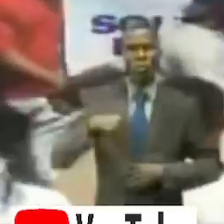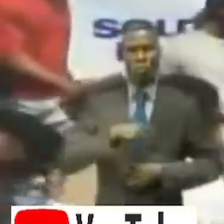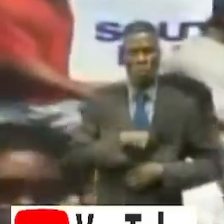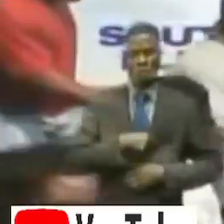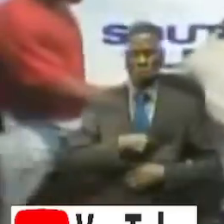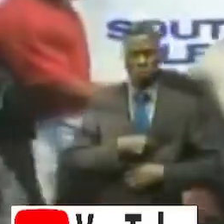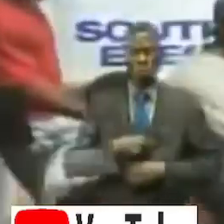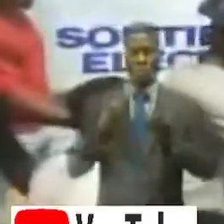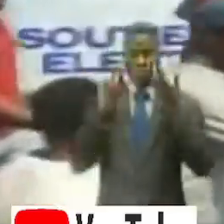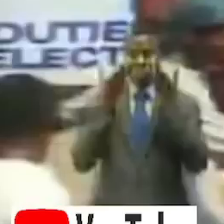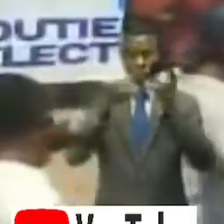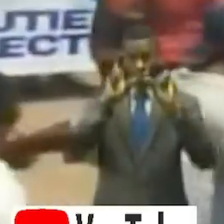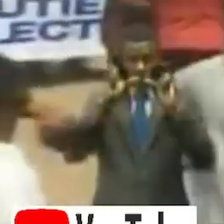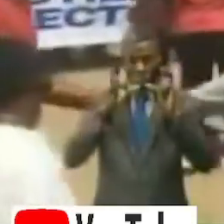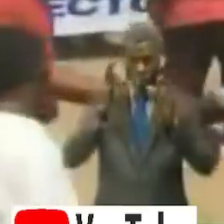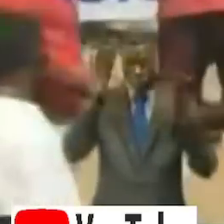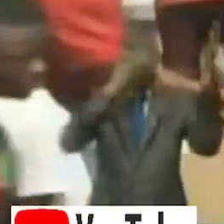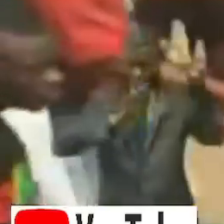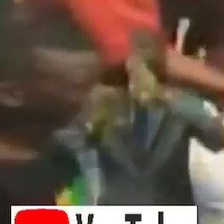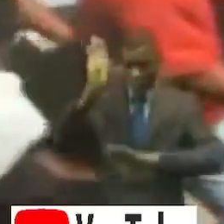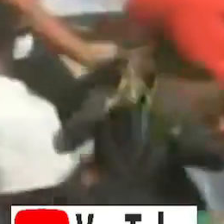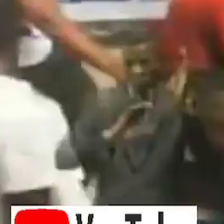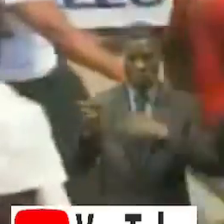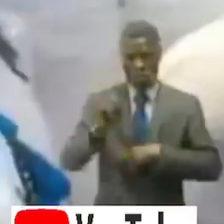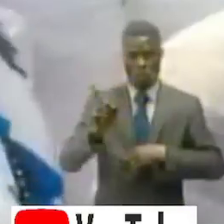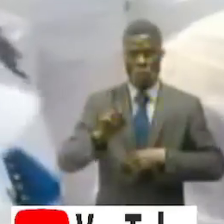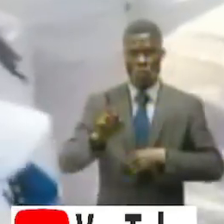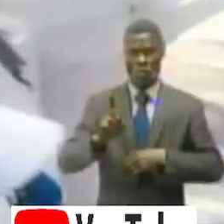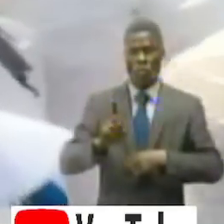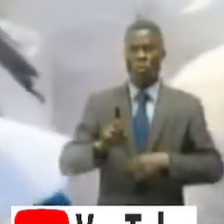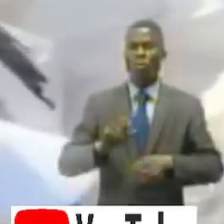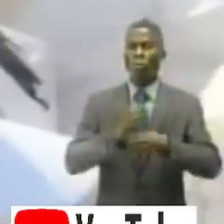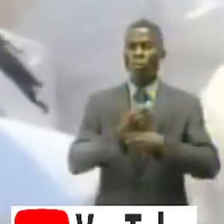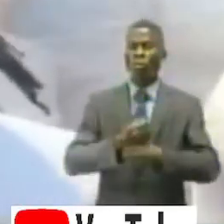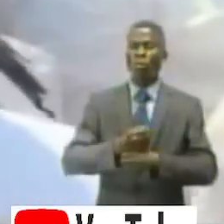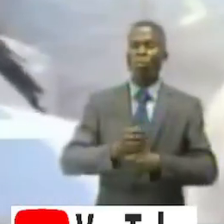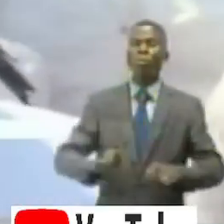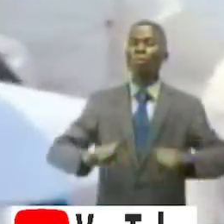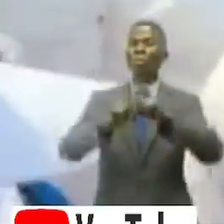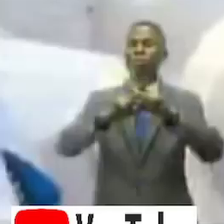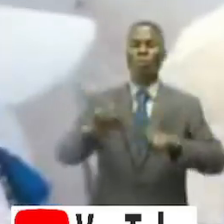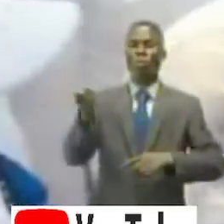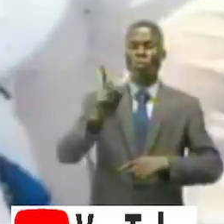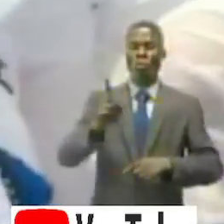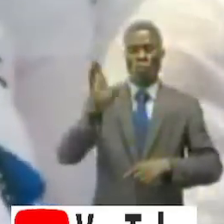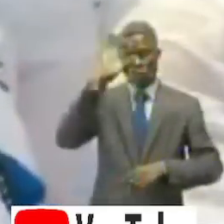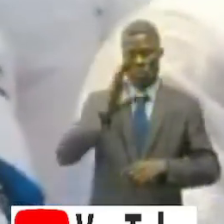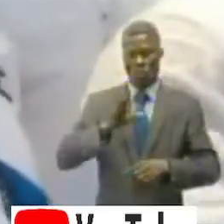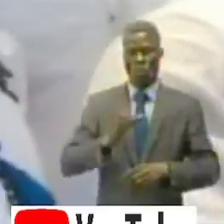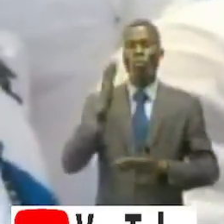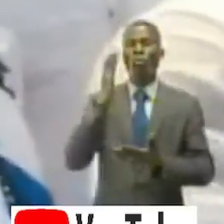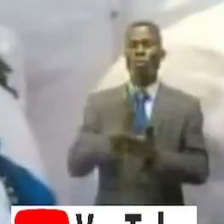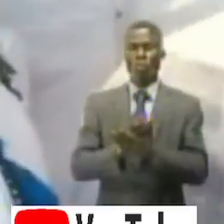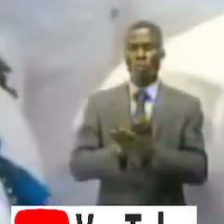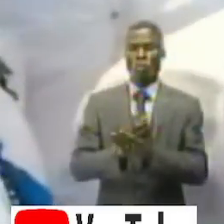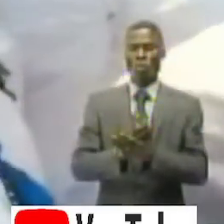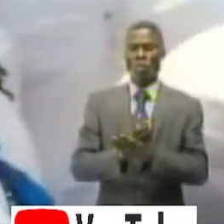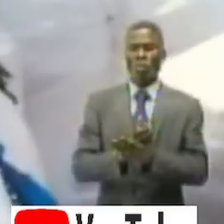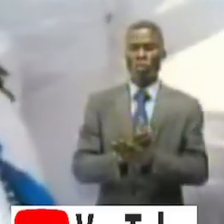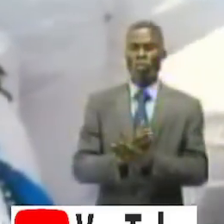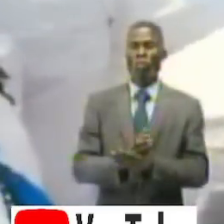d'être vigilants aux discours de l'opposition radicale qui veulent à tout prix un glissement